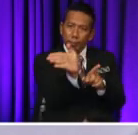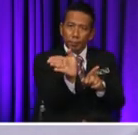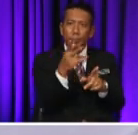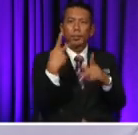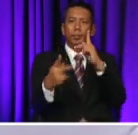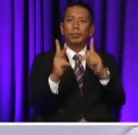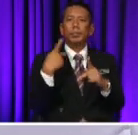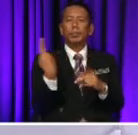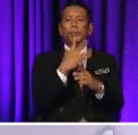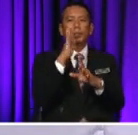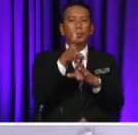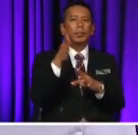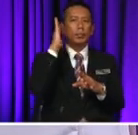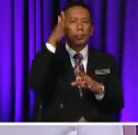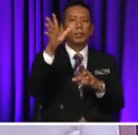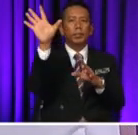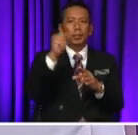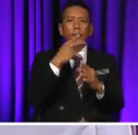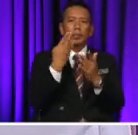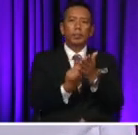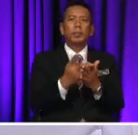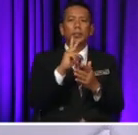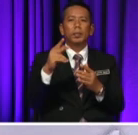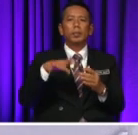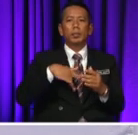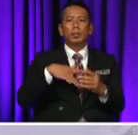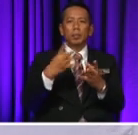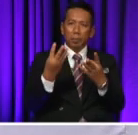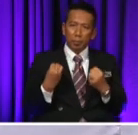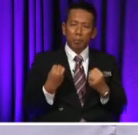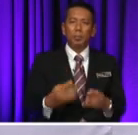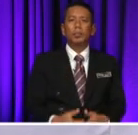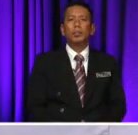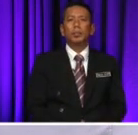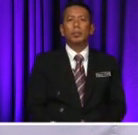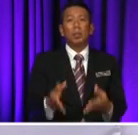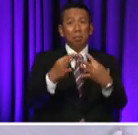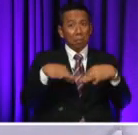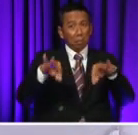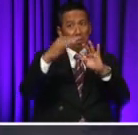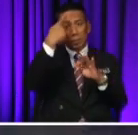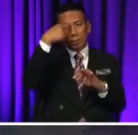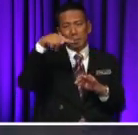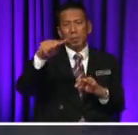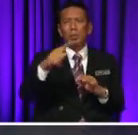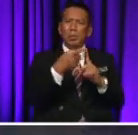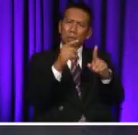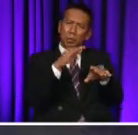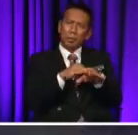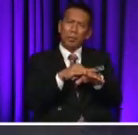tercapailah kebaikan-kebaikan yang kita hajati tadi penting usaha untuk dari